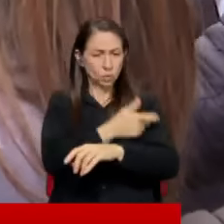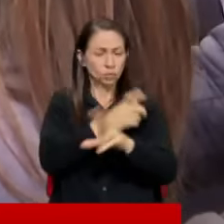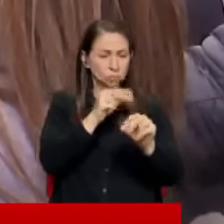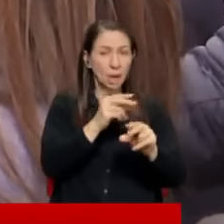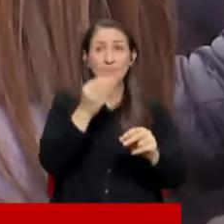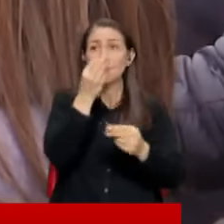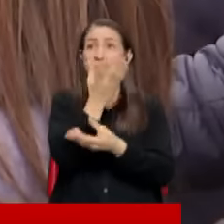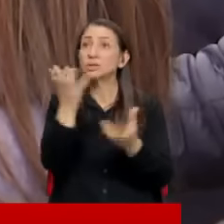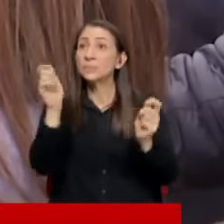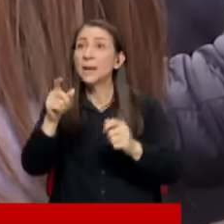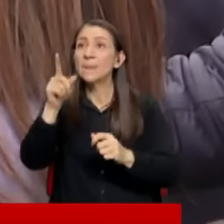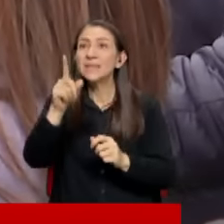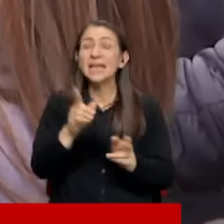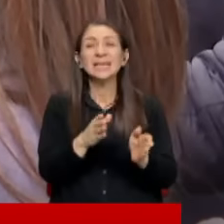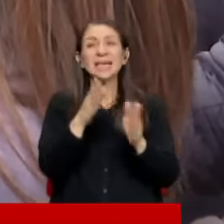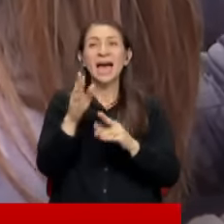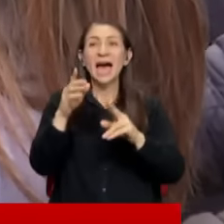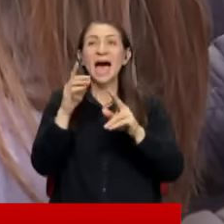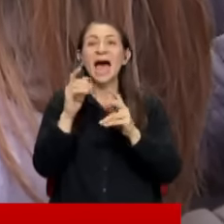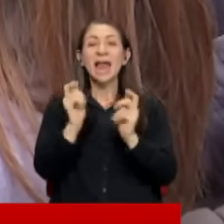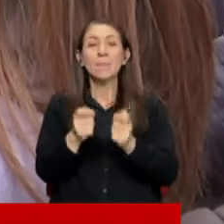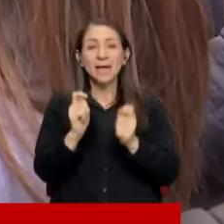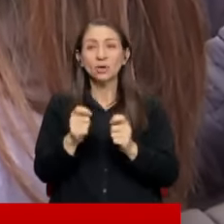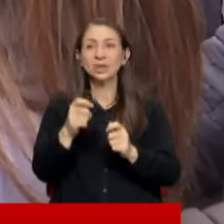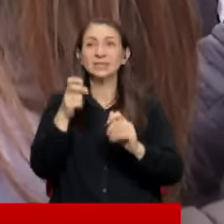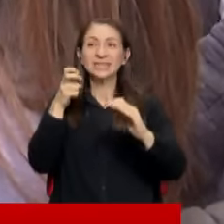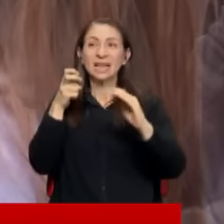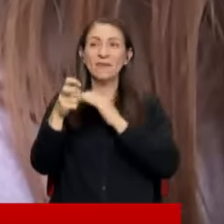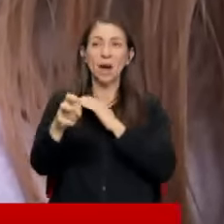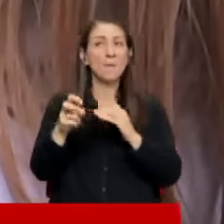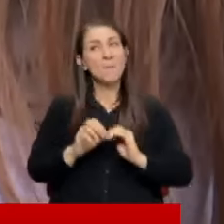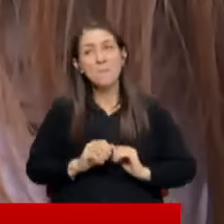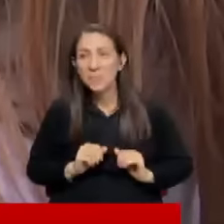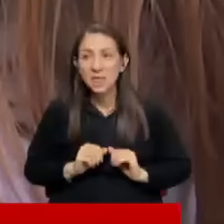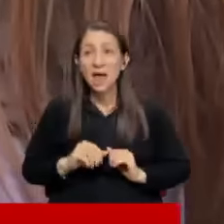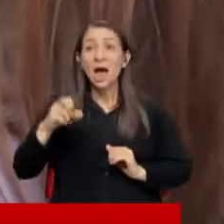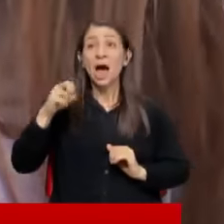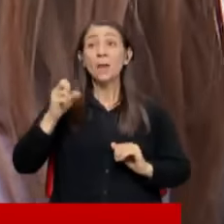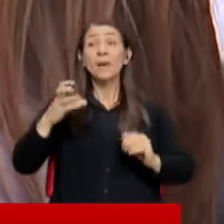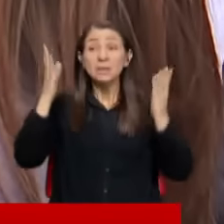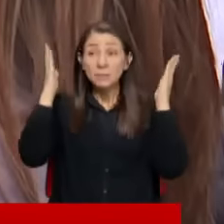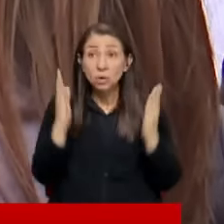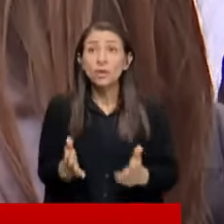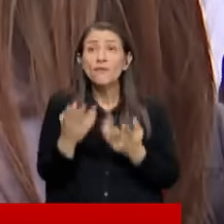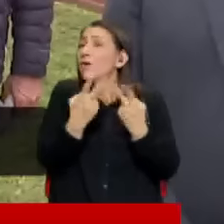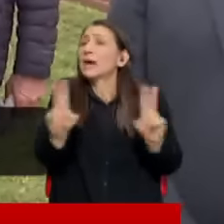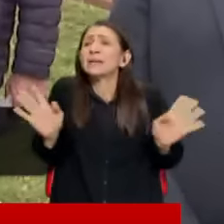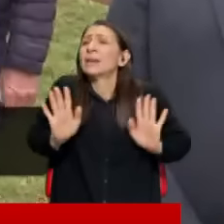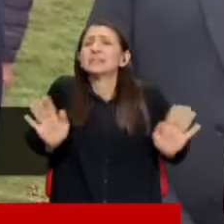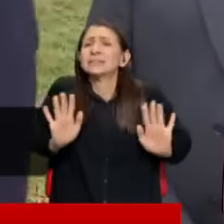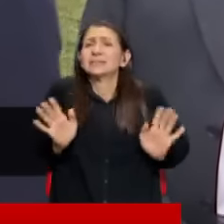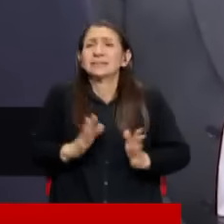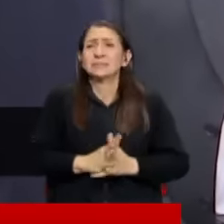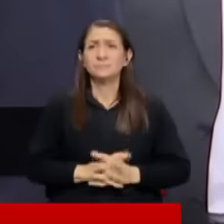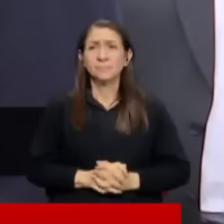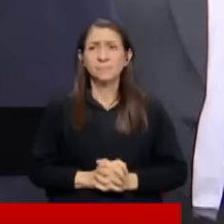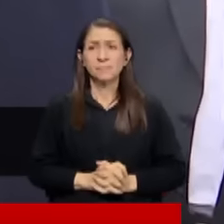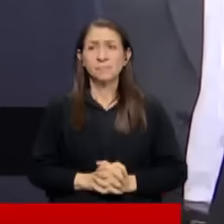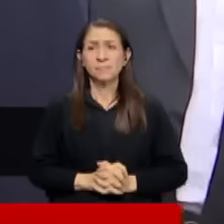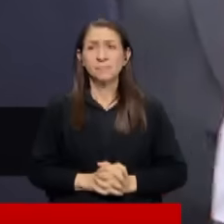Parkımızı yaptık. Bir de yanından Ali Beyköy Eminönü tramvayımız geçti. AK Partili bile olsa fark etmiyor. Sağ görüşlü bir